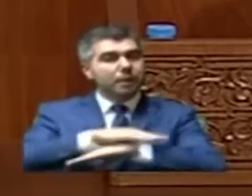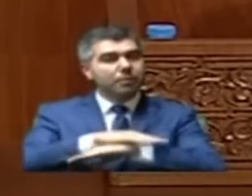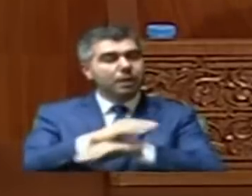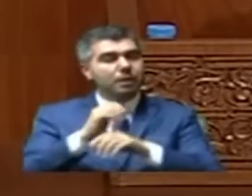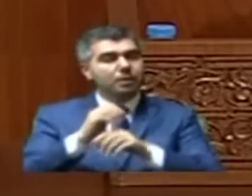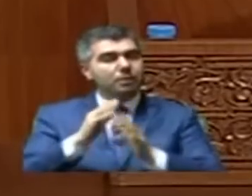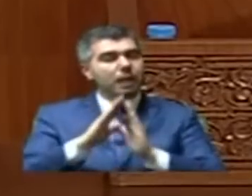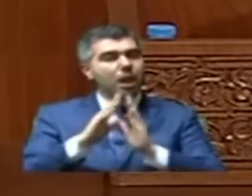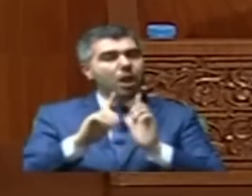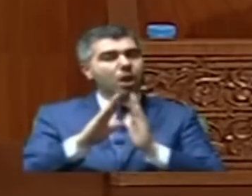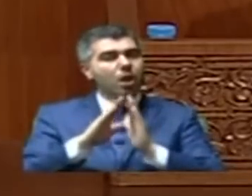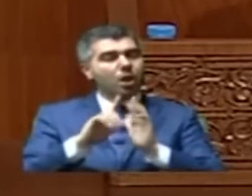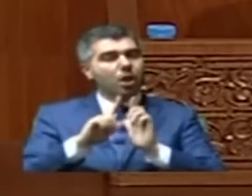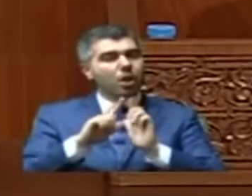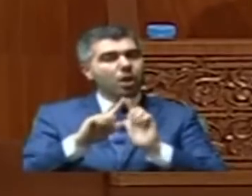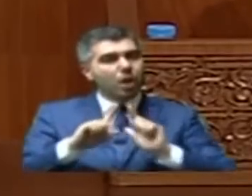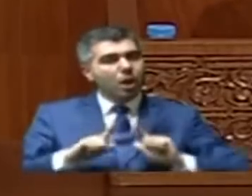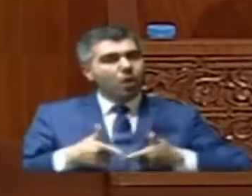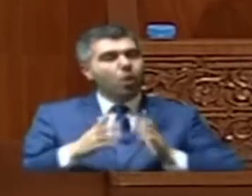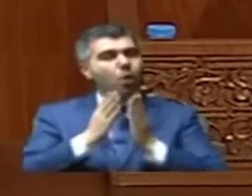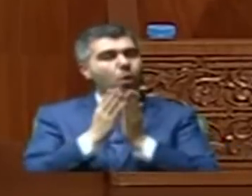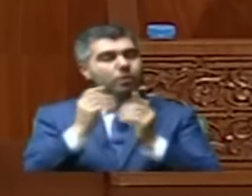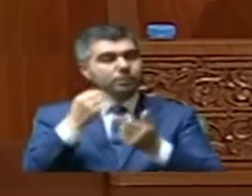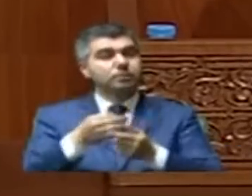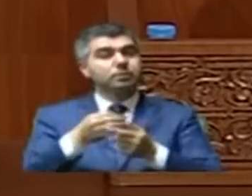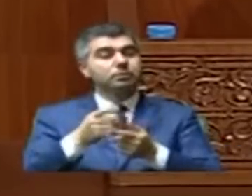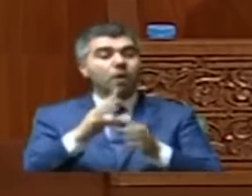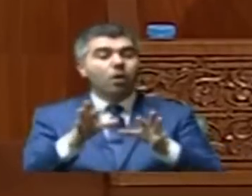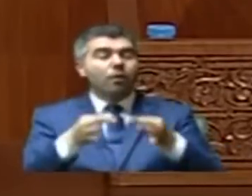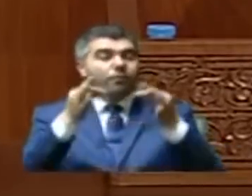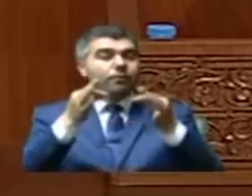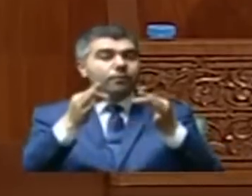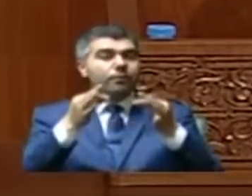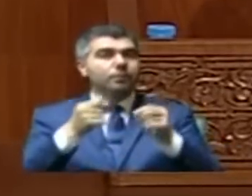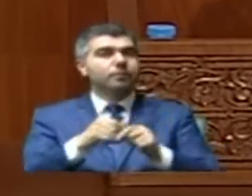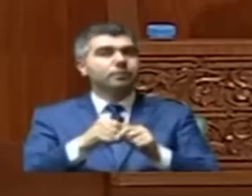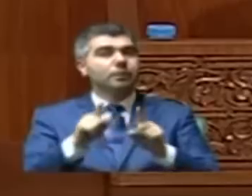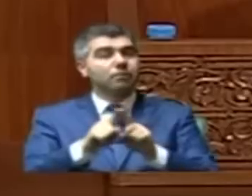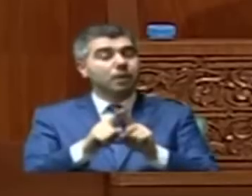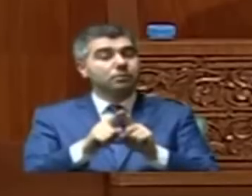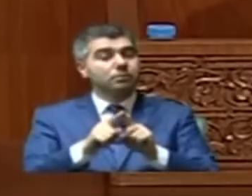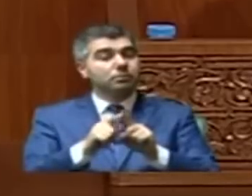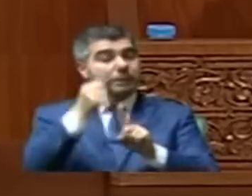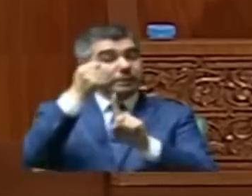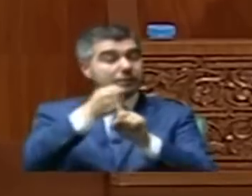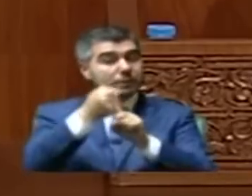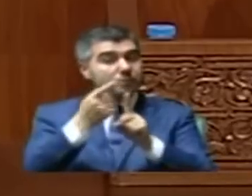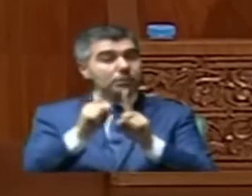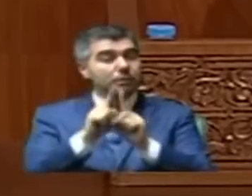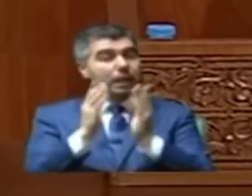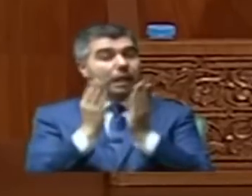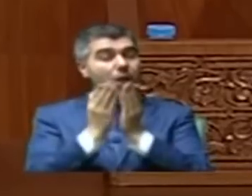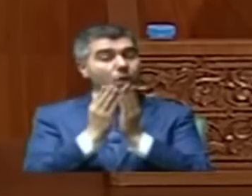وايضا الرؤيه اللي دارها غ يتمكن باش اولا من انتقلوا من اصلاح التعليم الى اصلاح